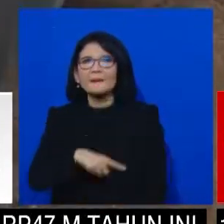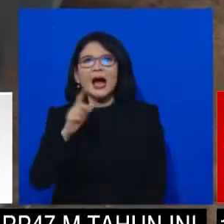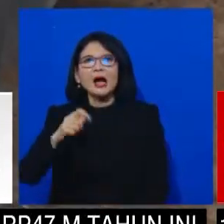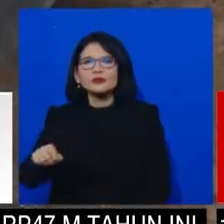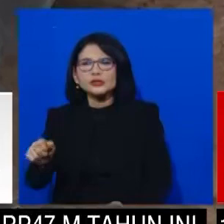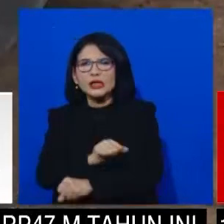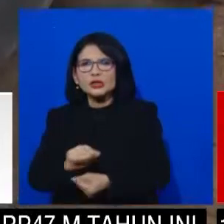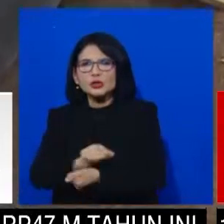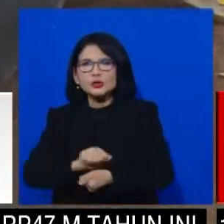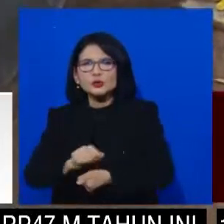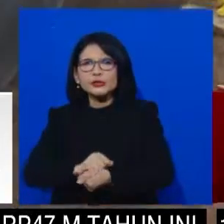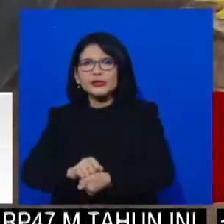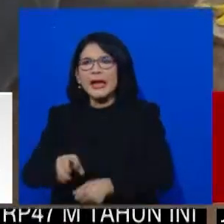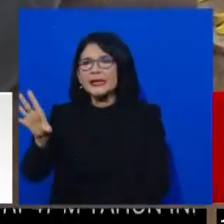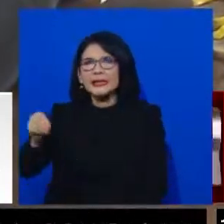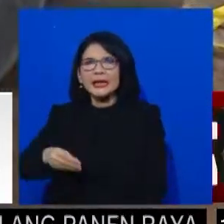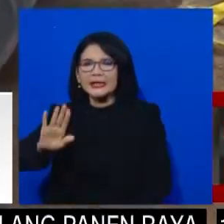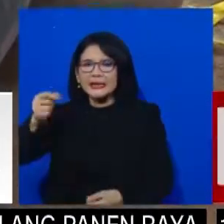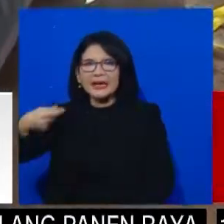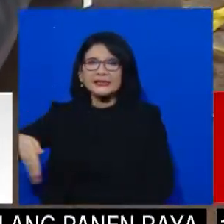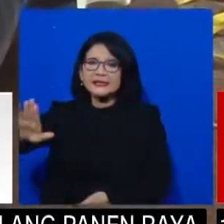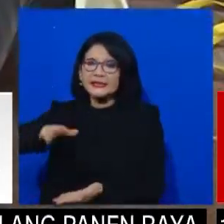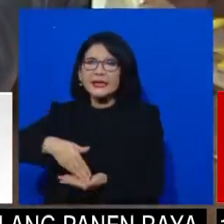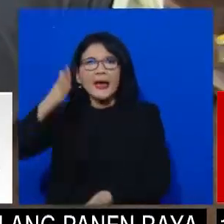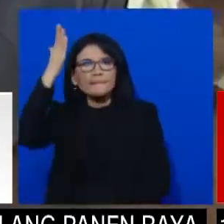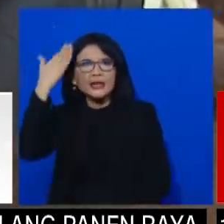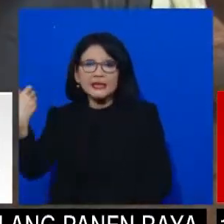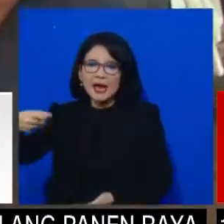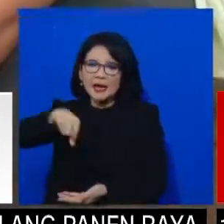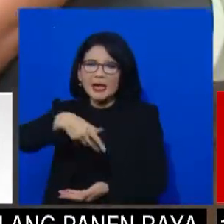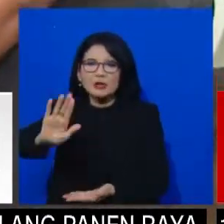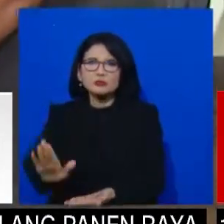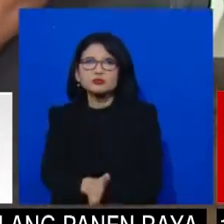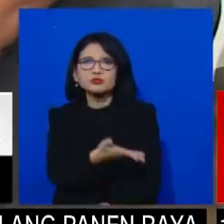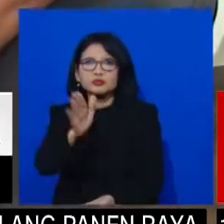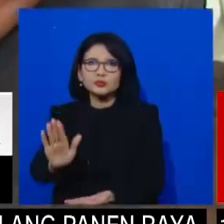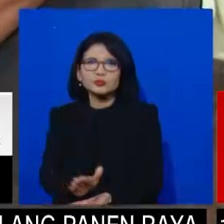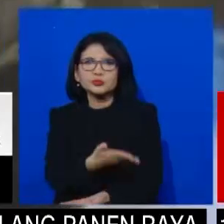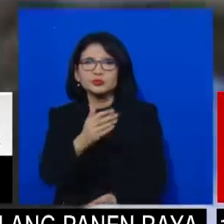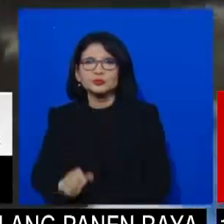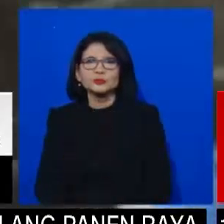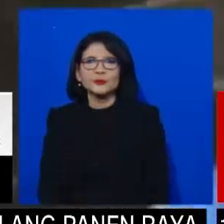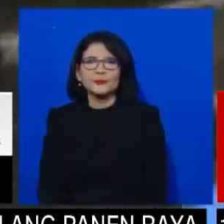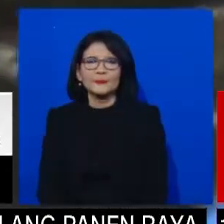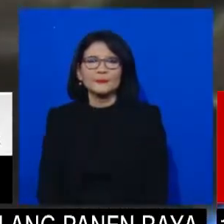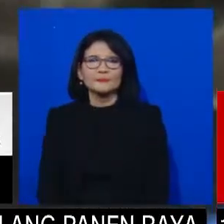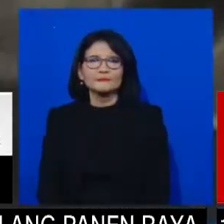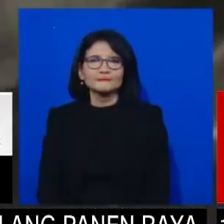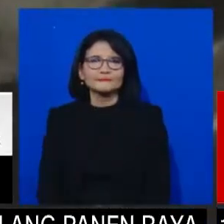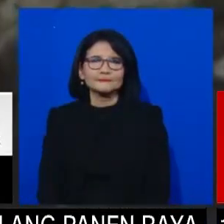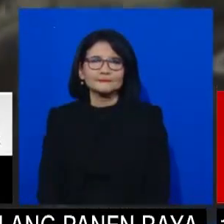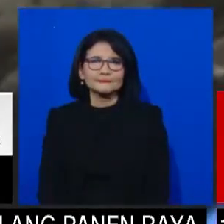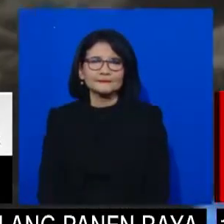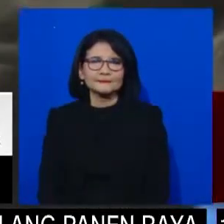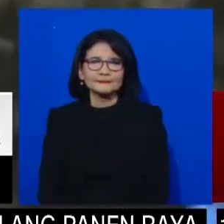bersih, dikeringkan, dan dilapisi minyak agar wajan tidak mudah berkarat atau berlubang. Dian Fernando, Dwi Agung